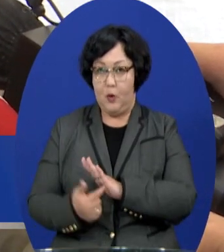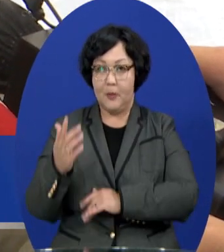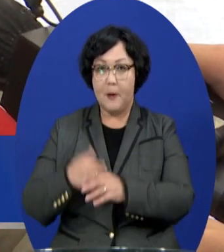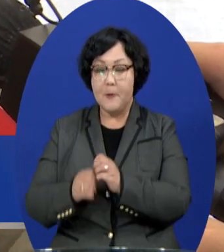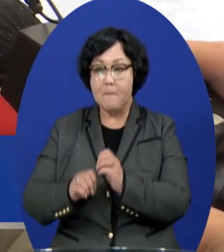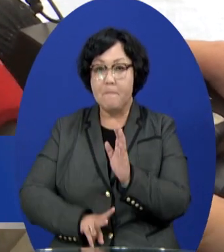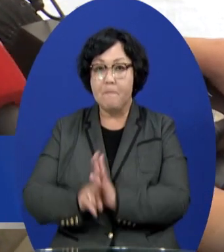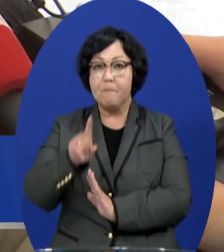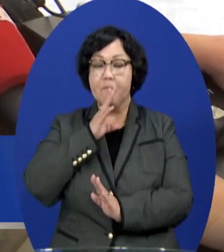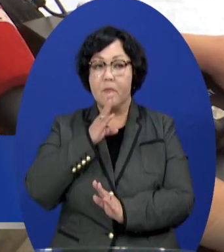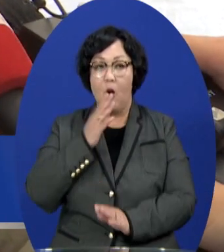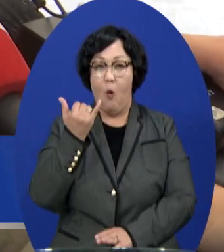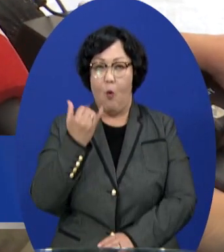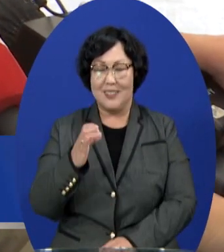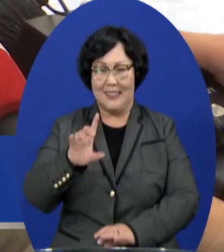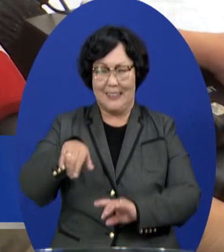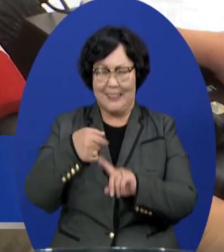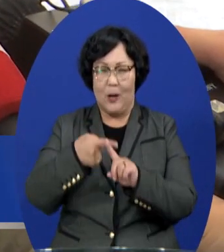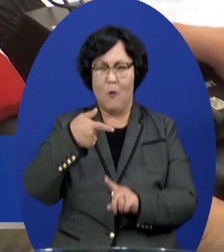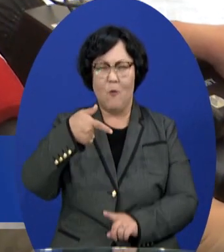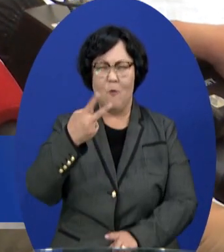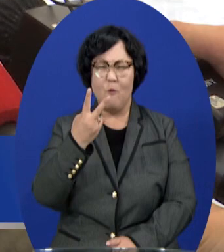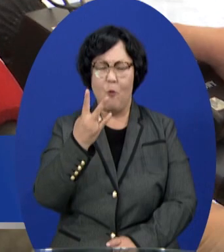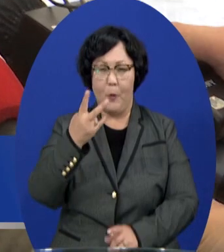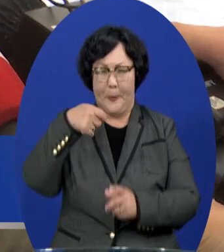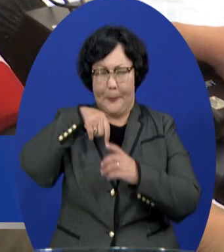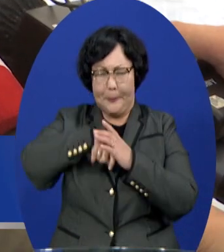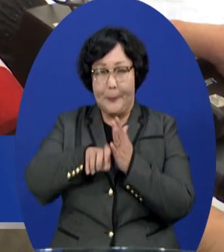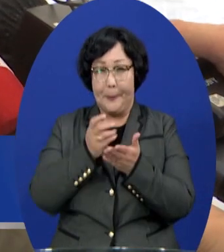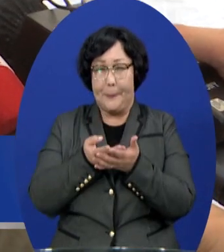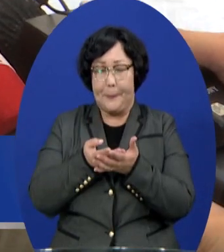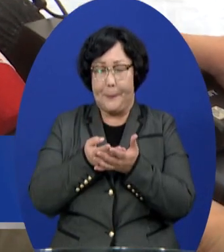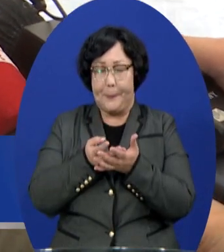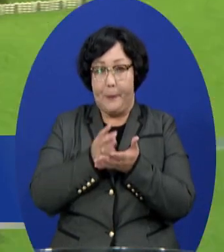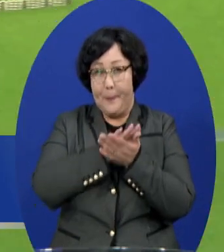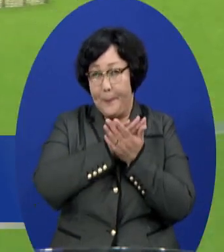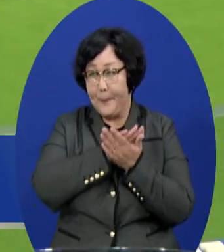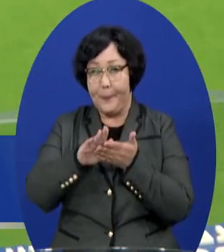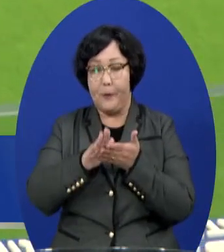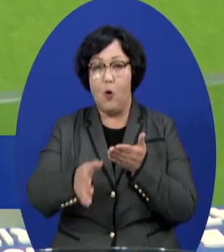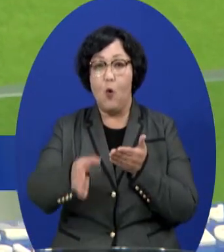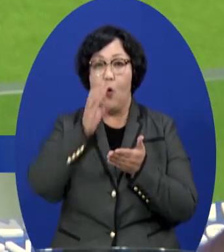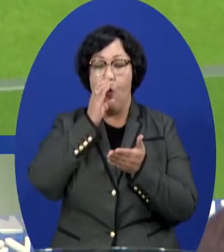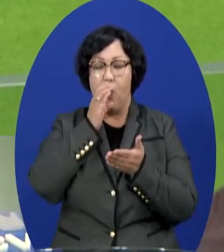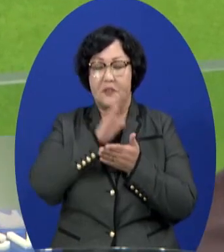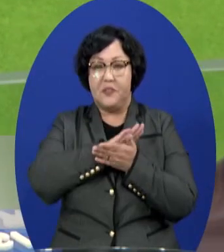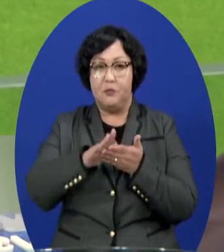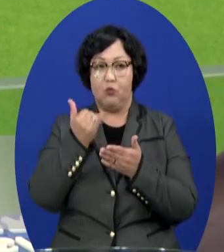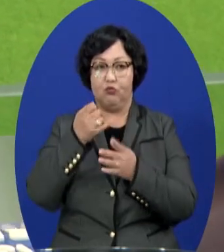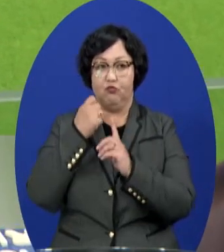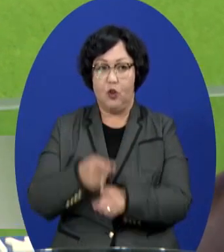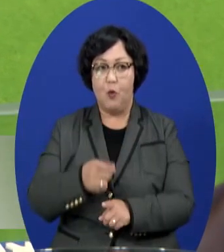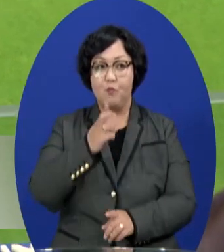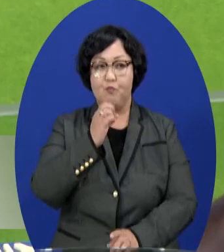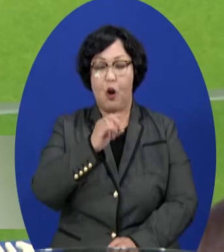гүн цэвэршүүлэх байгууламж буюу энэ үйлдвэрээс гарах ус нь унд ахуйн зориулалттай. Биокомбинат, шуун фабрик орчмоос